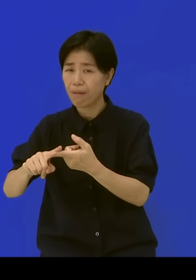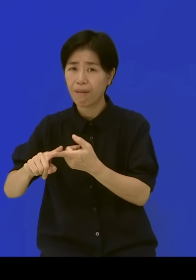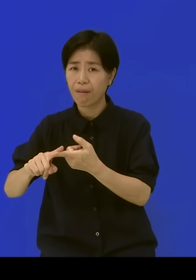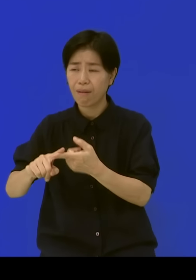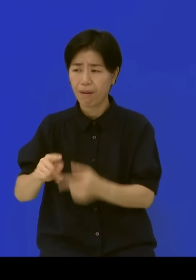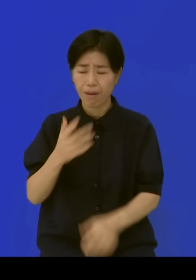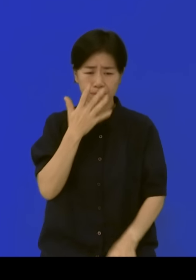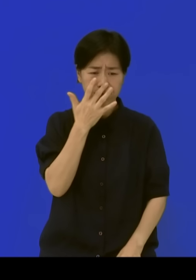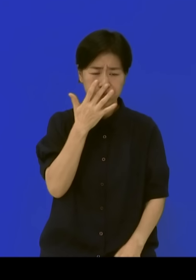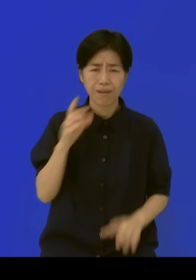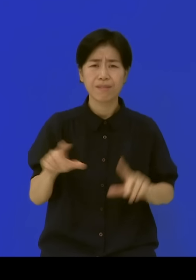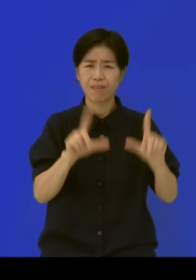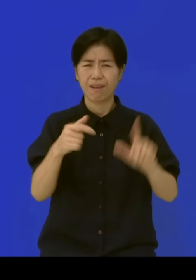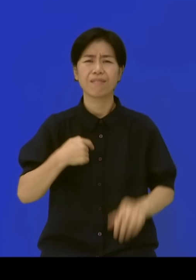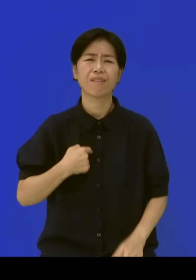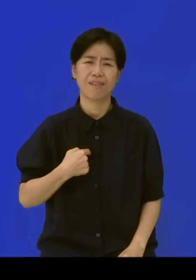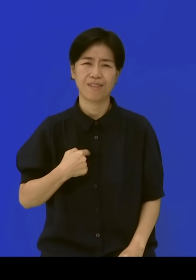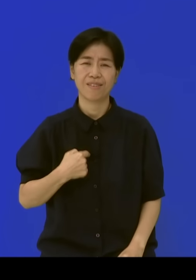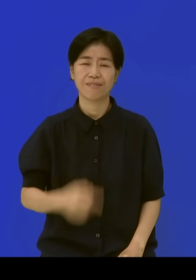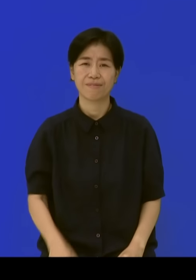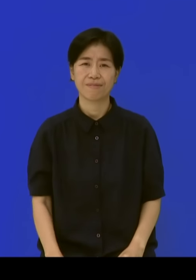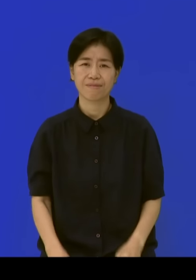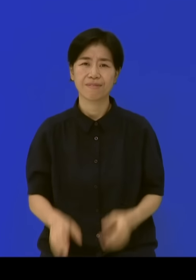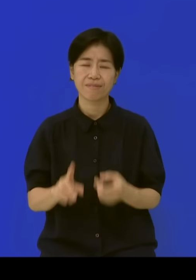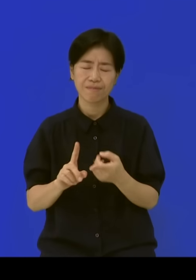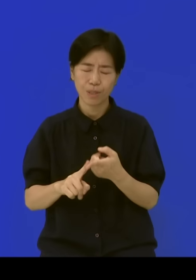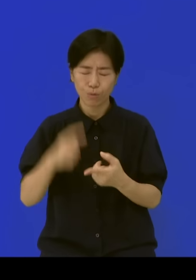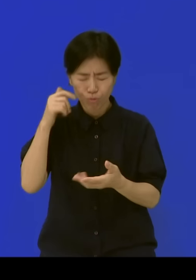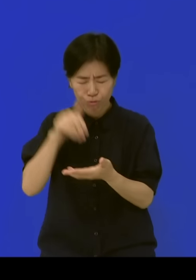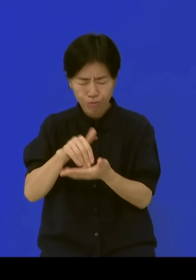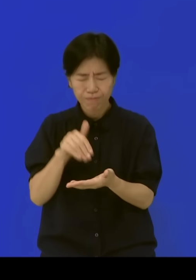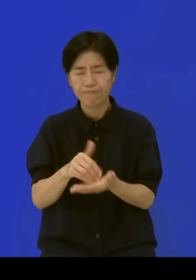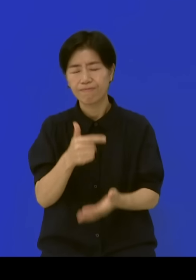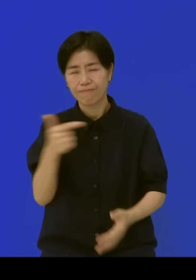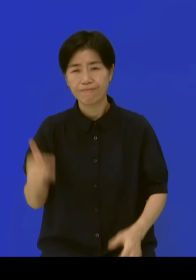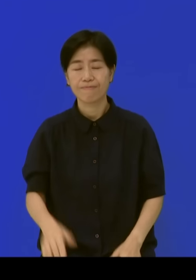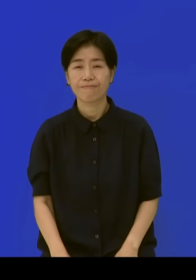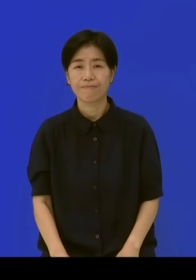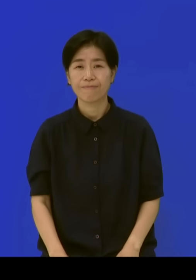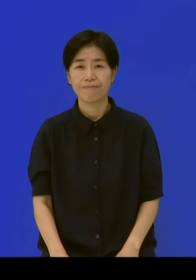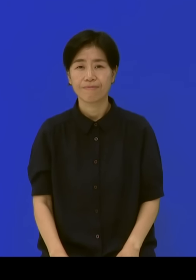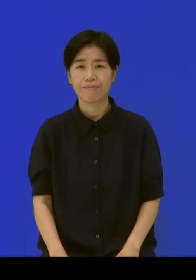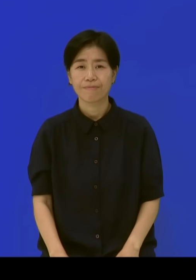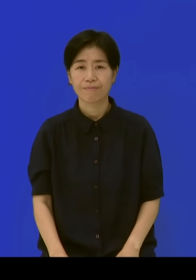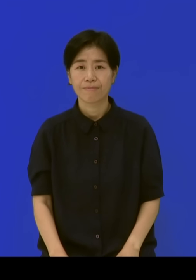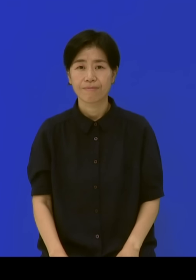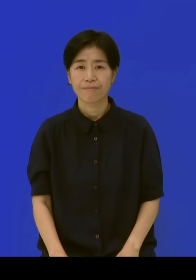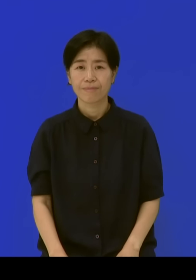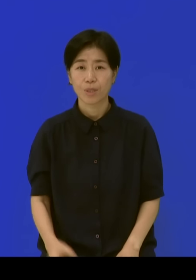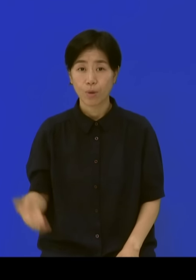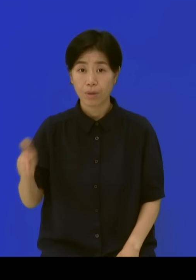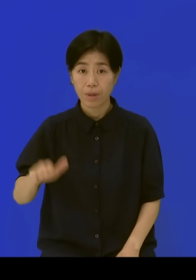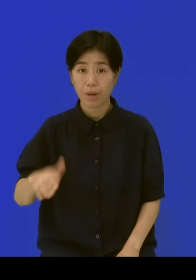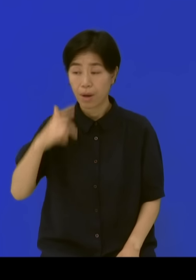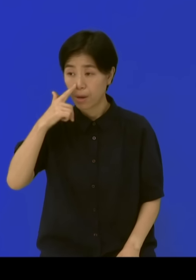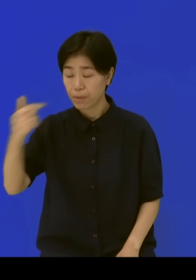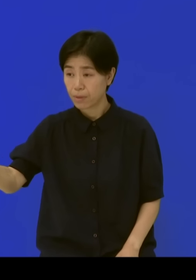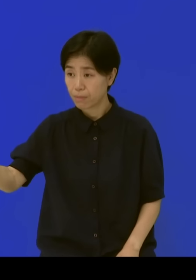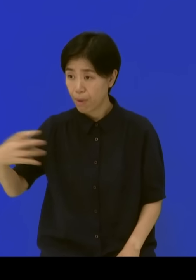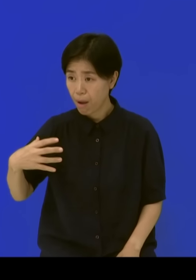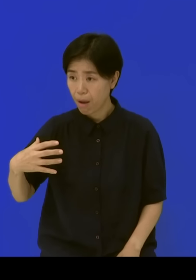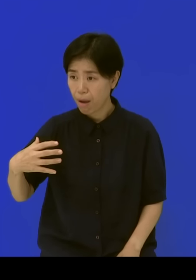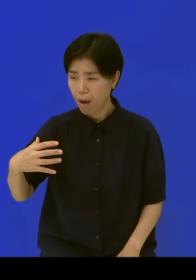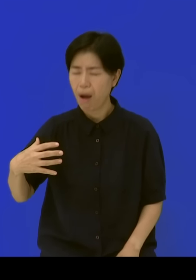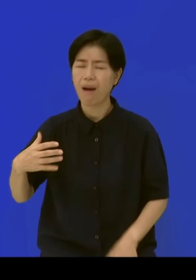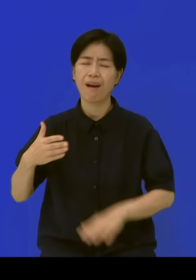관계의 본질인데 네. 그런 것들 후회하고 그러면서도 그 과정에 그런 아버지의 대답이 없었다면 얼마나 더